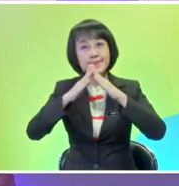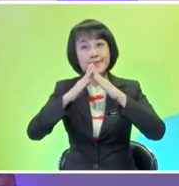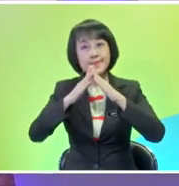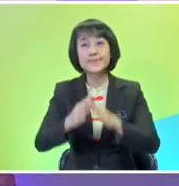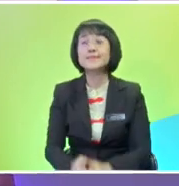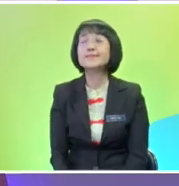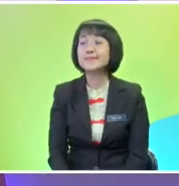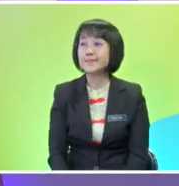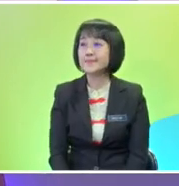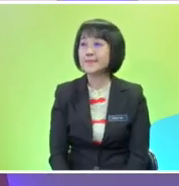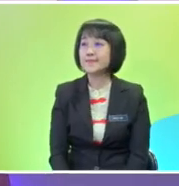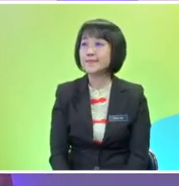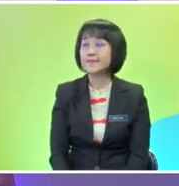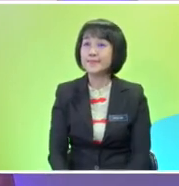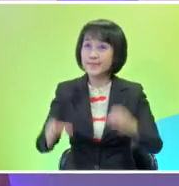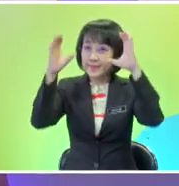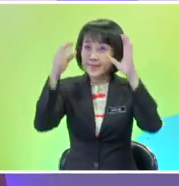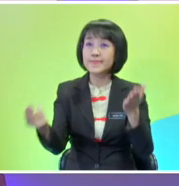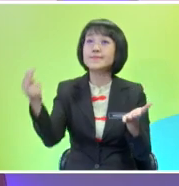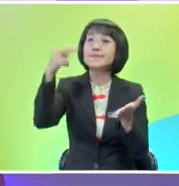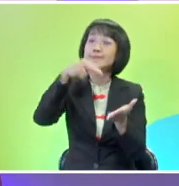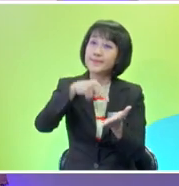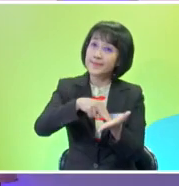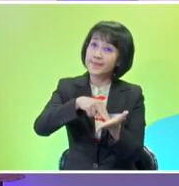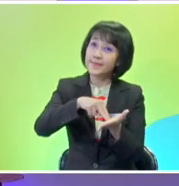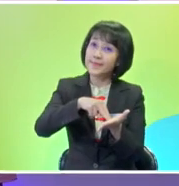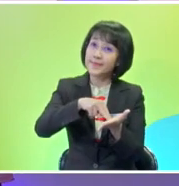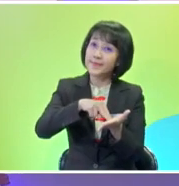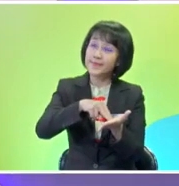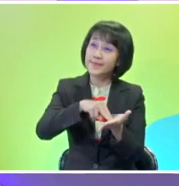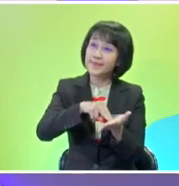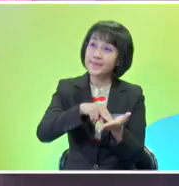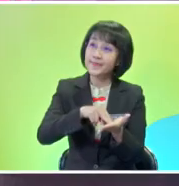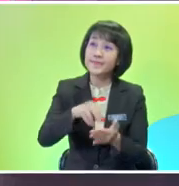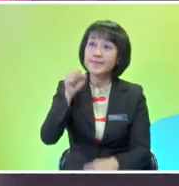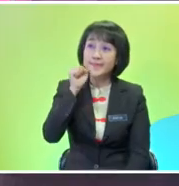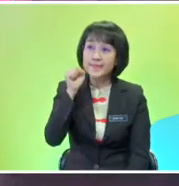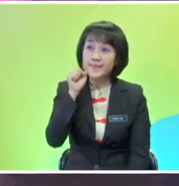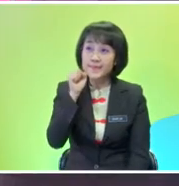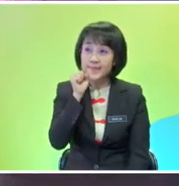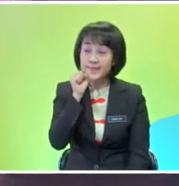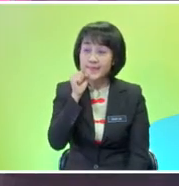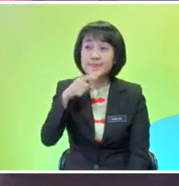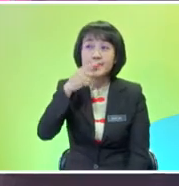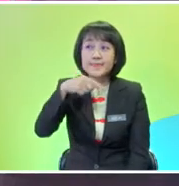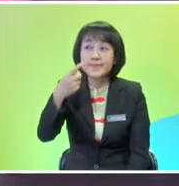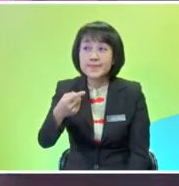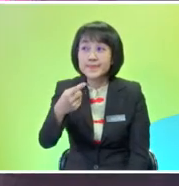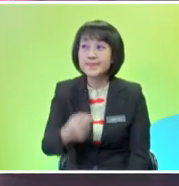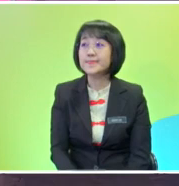antaranya Cikgu boleh ulang antaranya Mira boleh sebut tolong Cikgu okey kita tengok